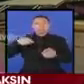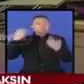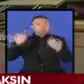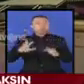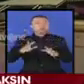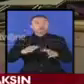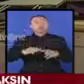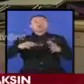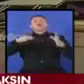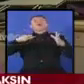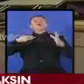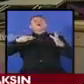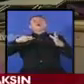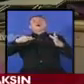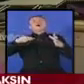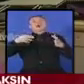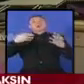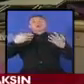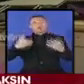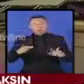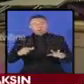dia tarik napas lagi, Pak.